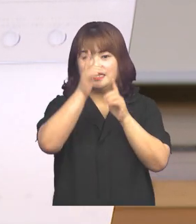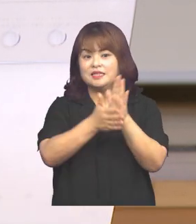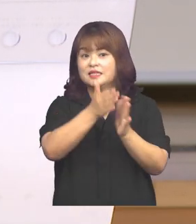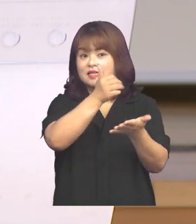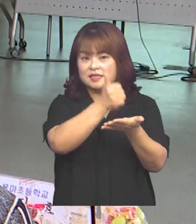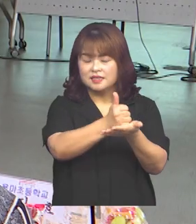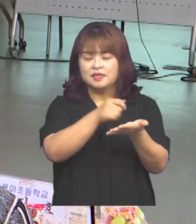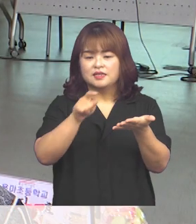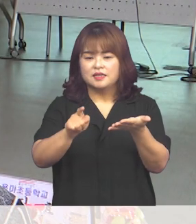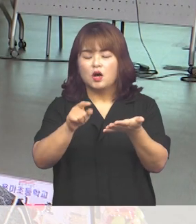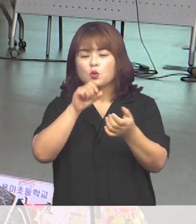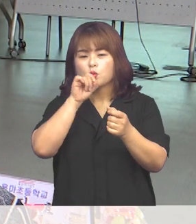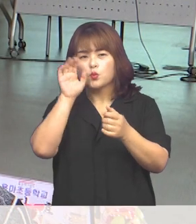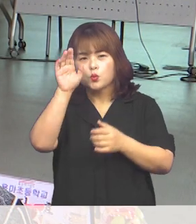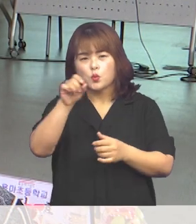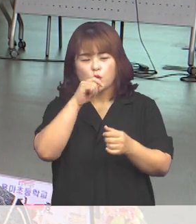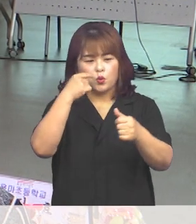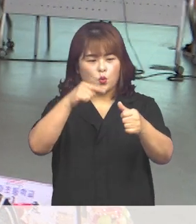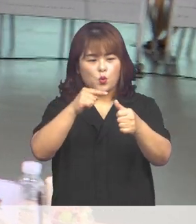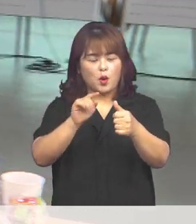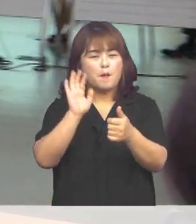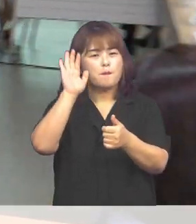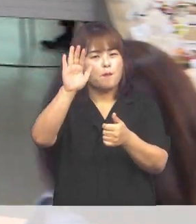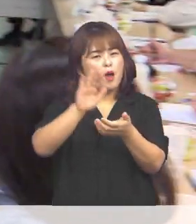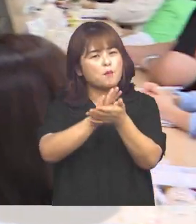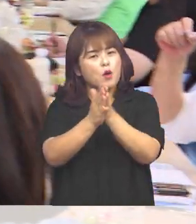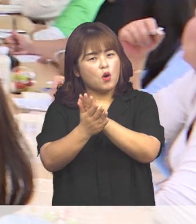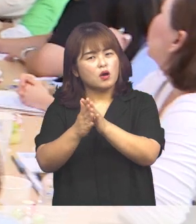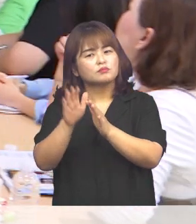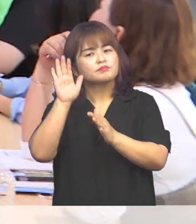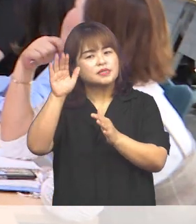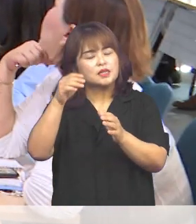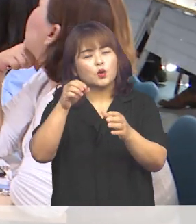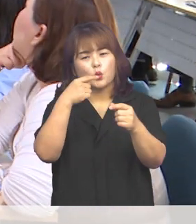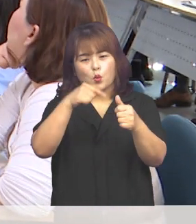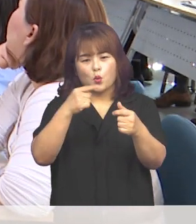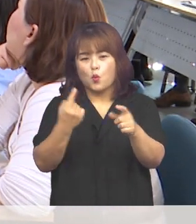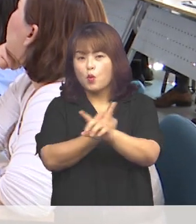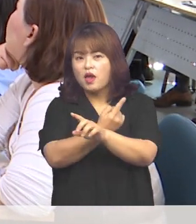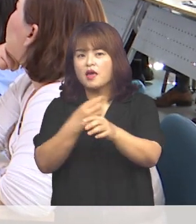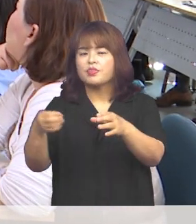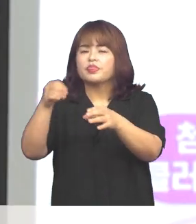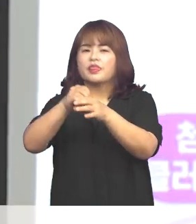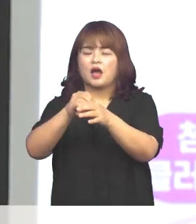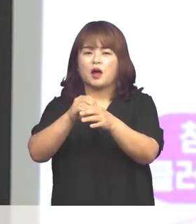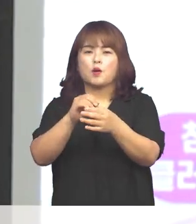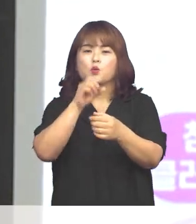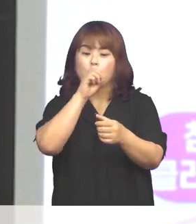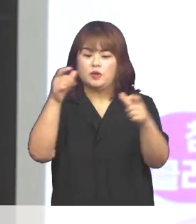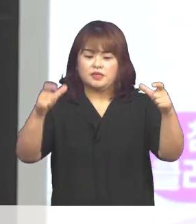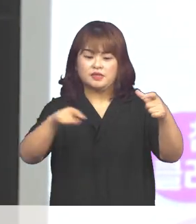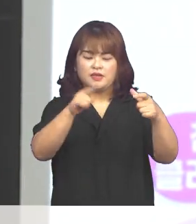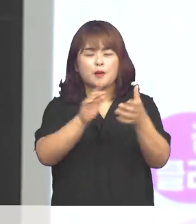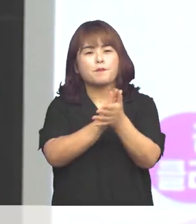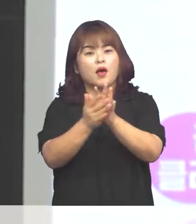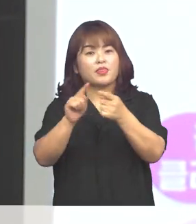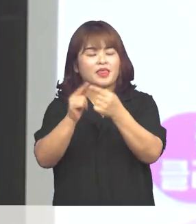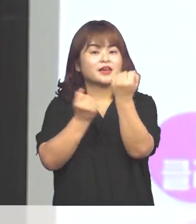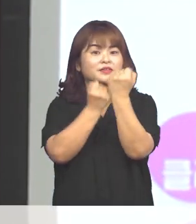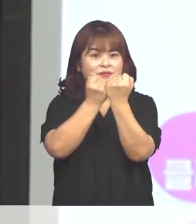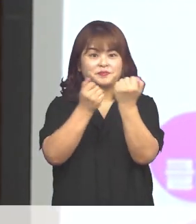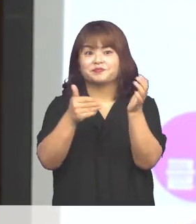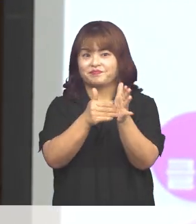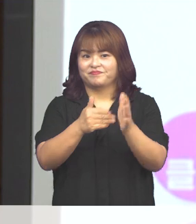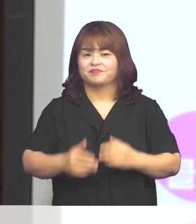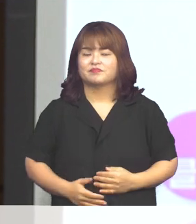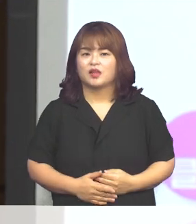이 시장은 먼저 용인교육의 변화와 미래라는 주제로 교육 분야를 포함한 용인의 변화를 설명했습니다. 또한